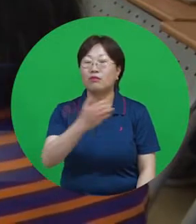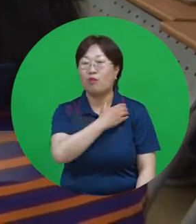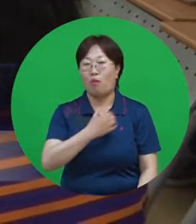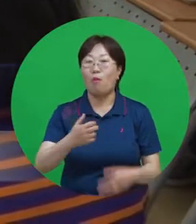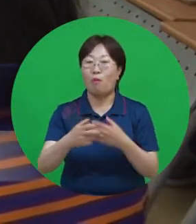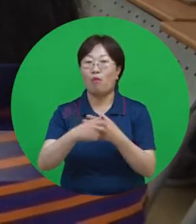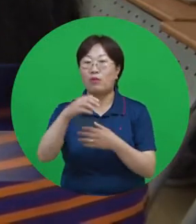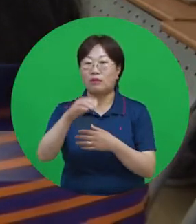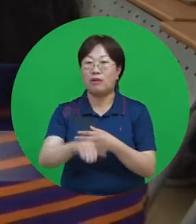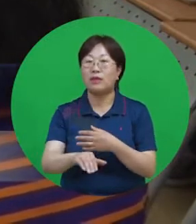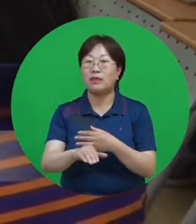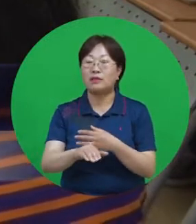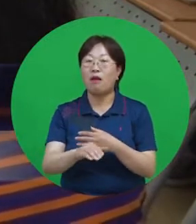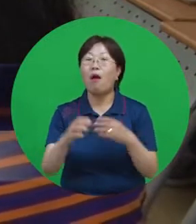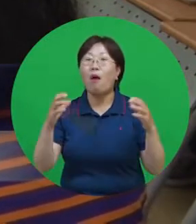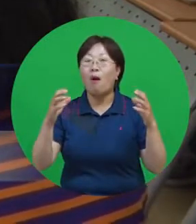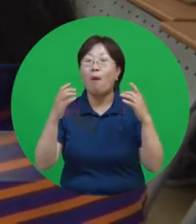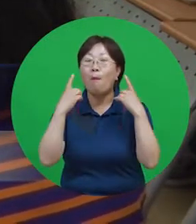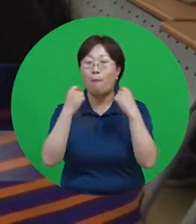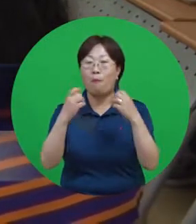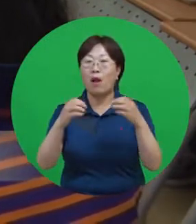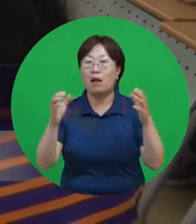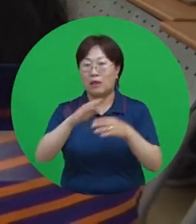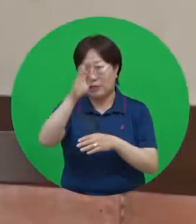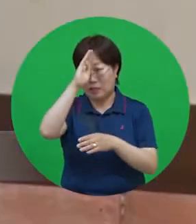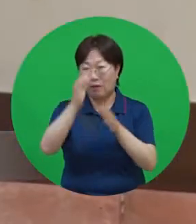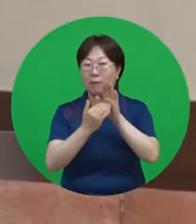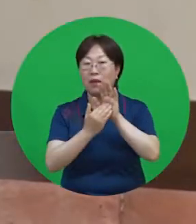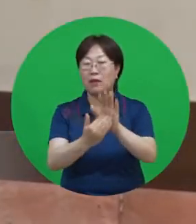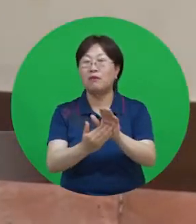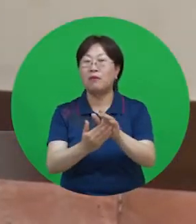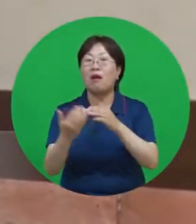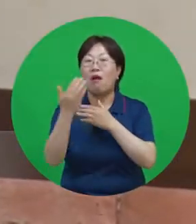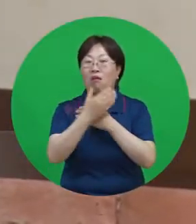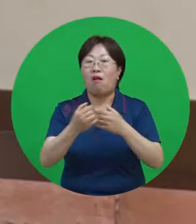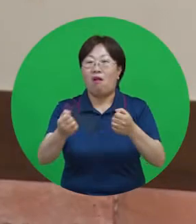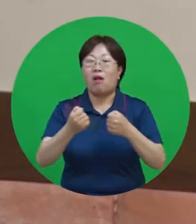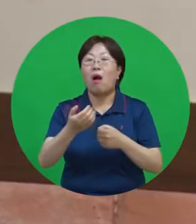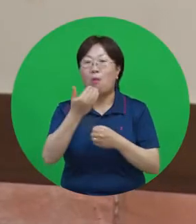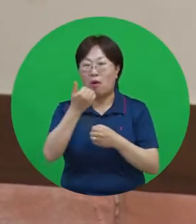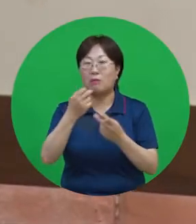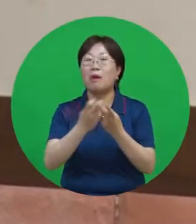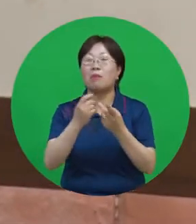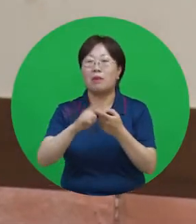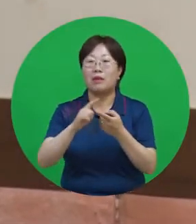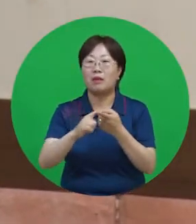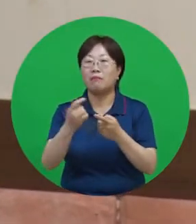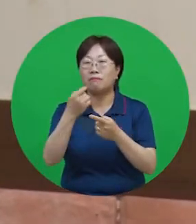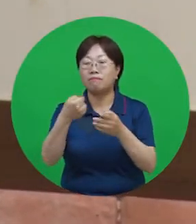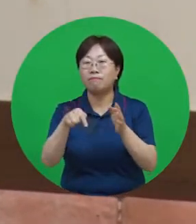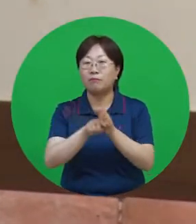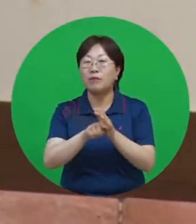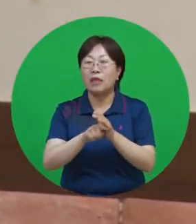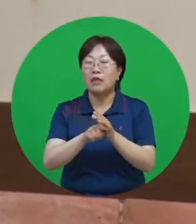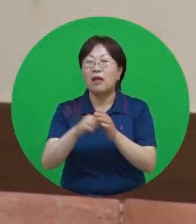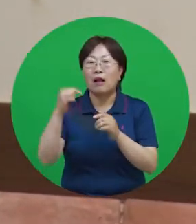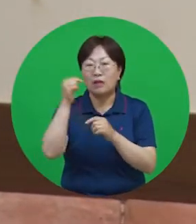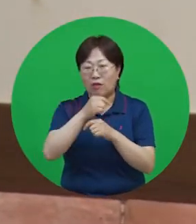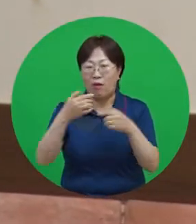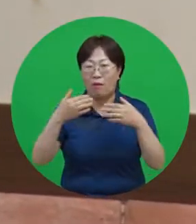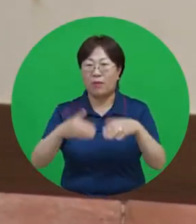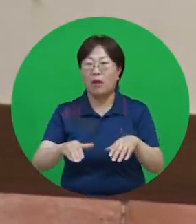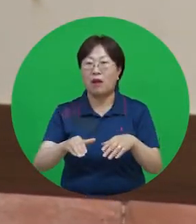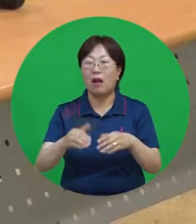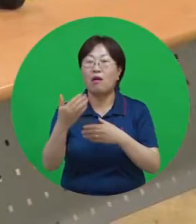구로구 보건소에서 만성 질환 합병증을 예방하고 건강한 식생활을 할 수 있도록 저염식 건강밥상 프로그램을